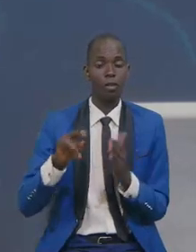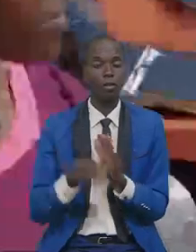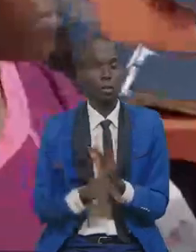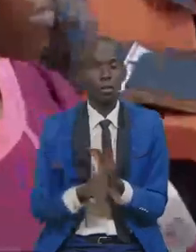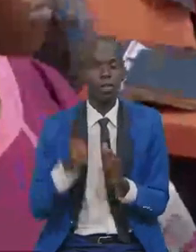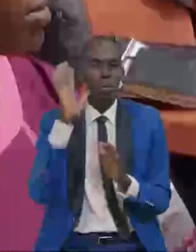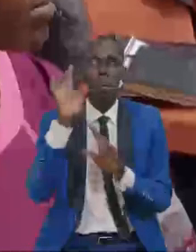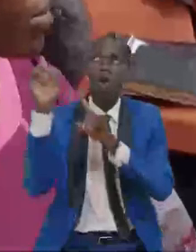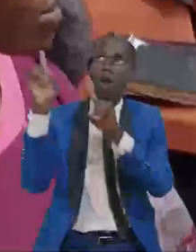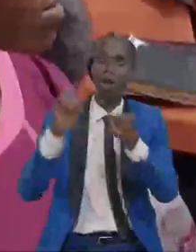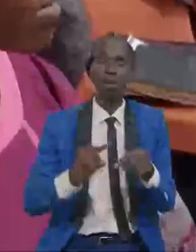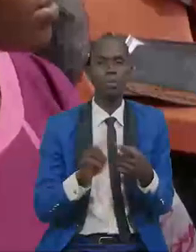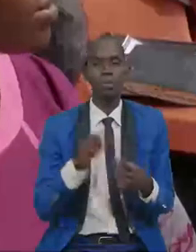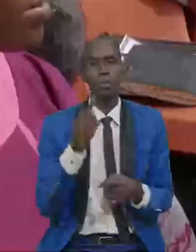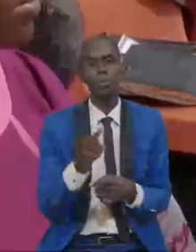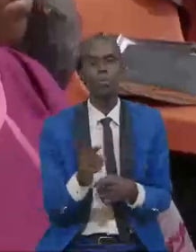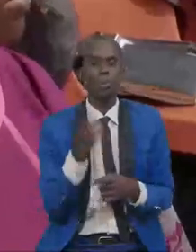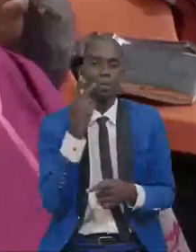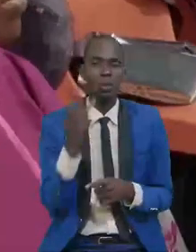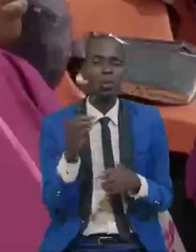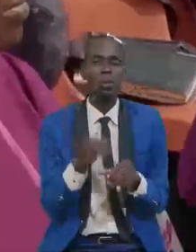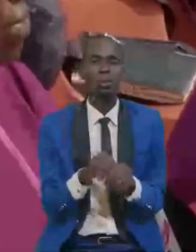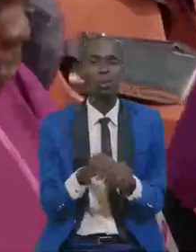pardon viendra.